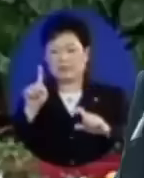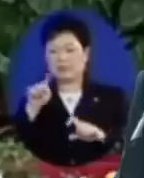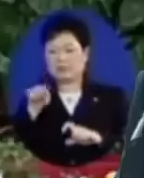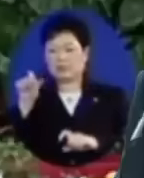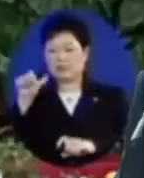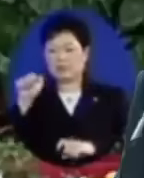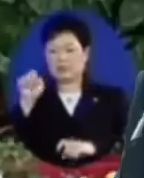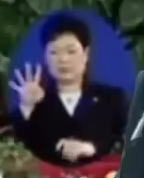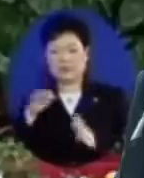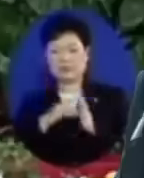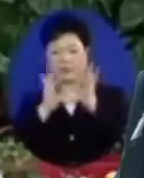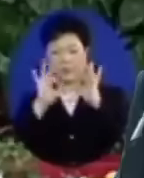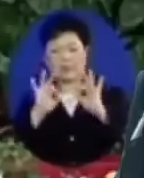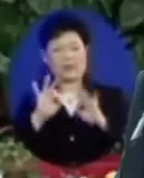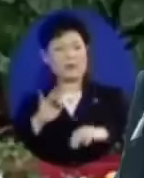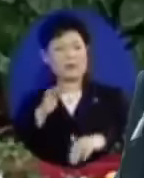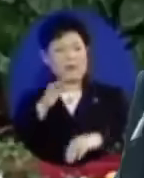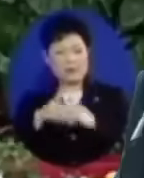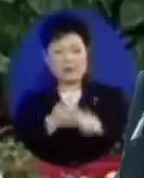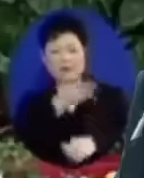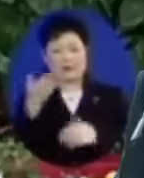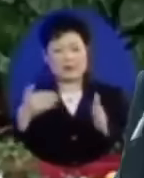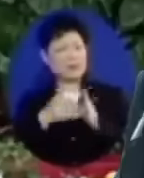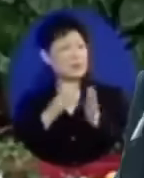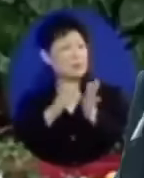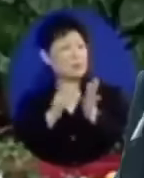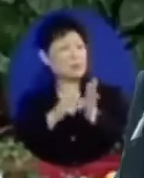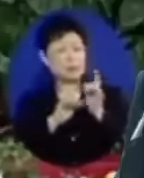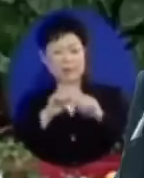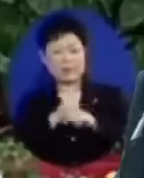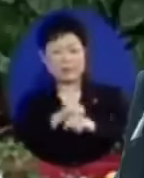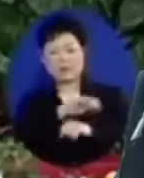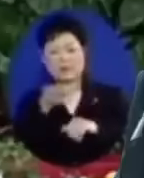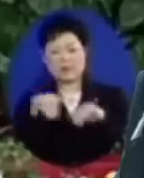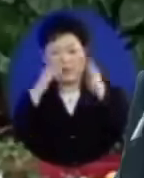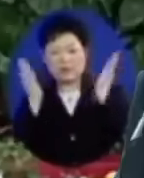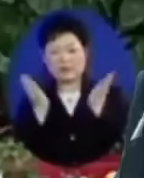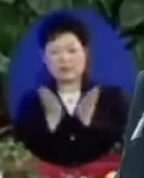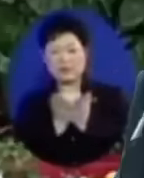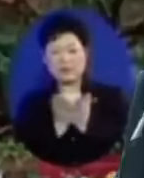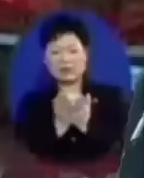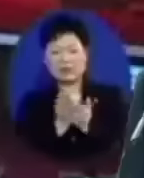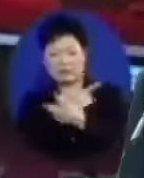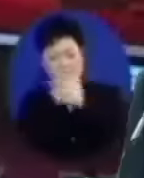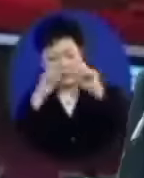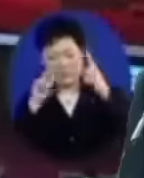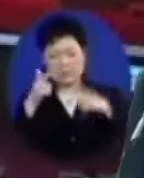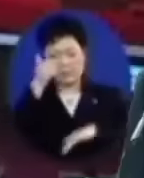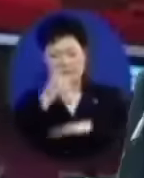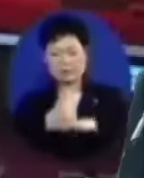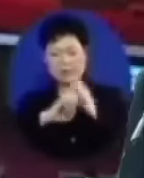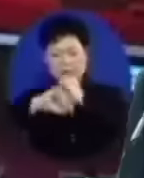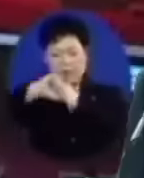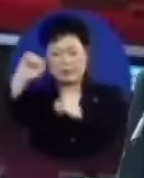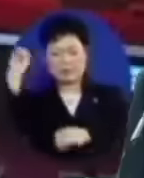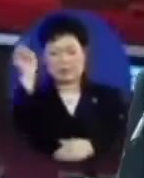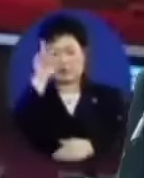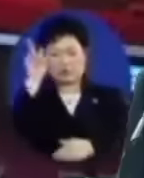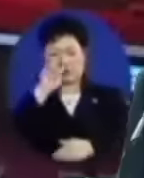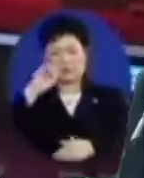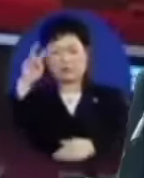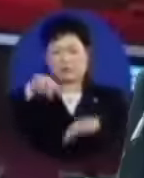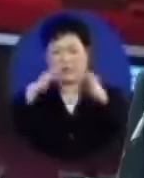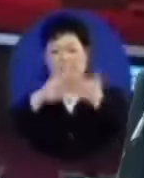읽어보십시다. 보라 내가 너희에게 비밀을 말하노니 우리가 다 잠잘 것이 아니요 마지막 나팔의 순식간에 홀연히